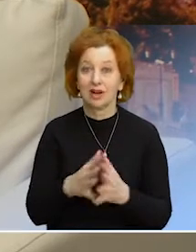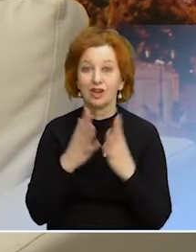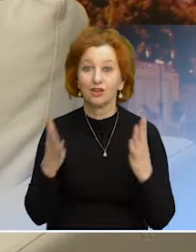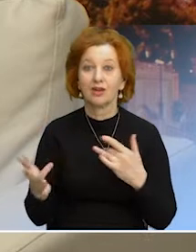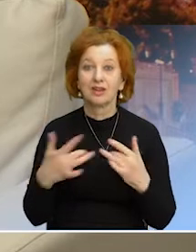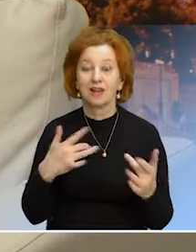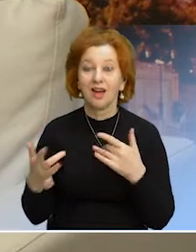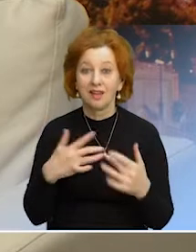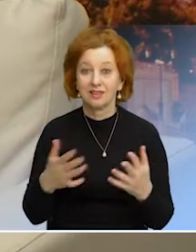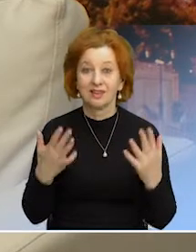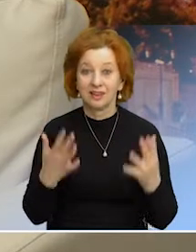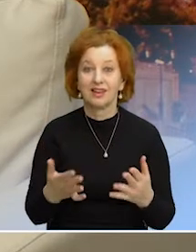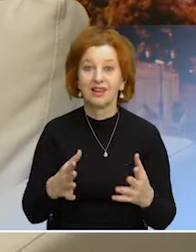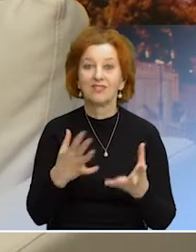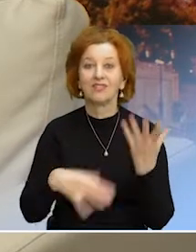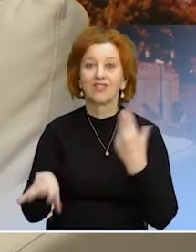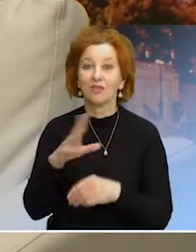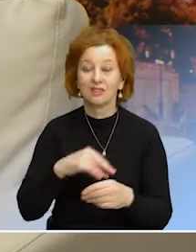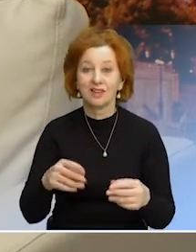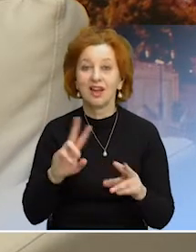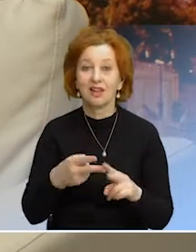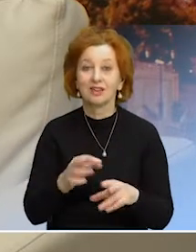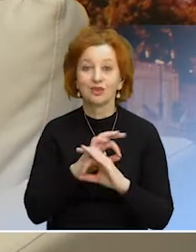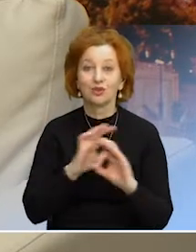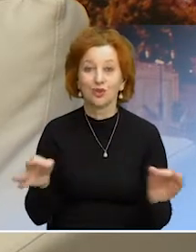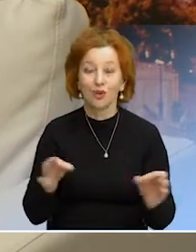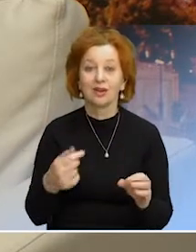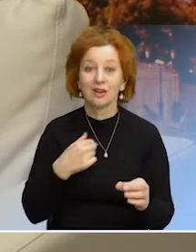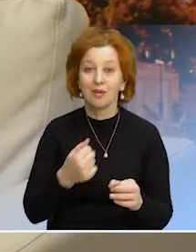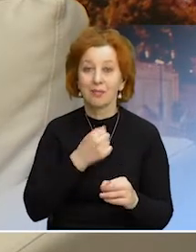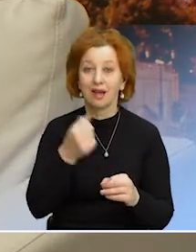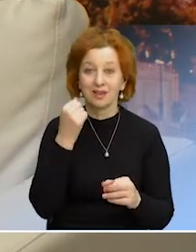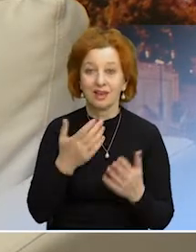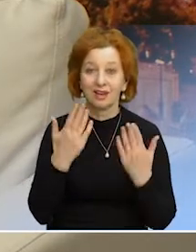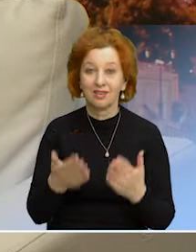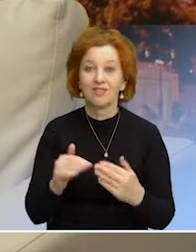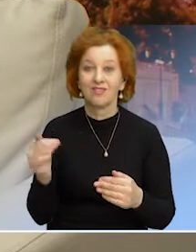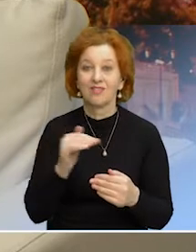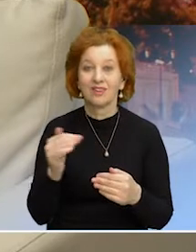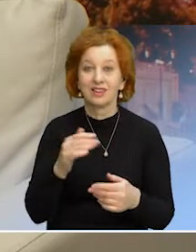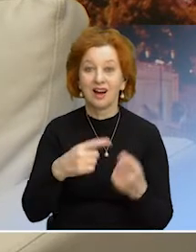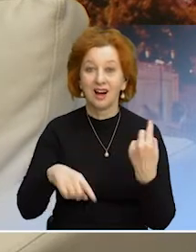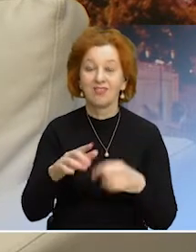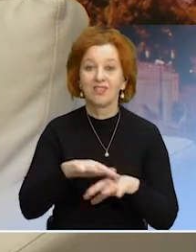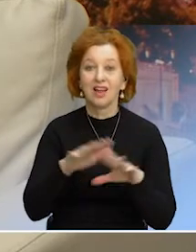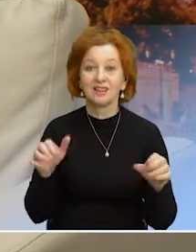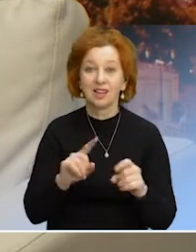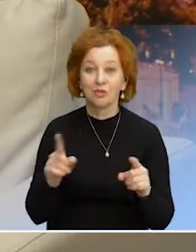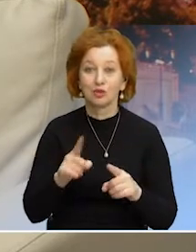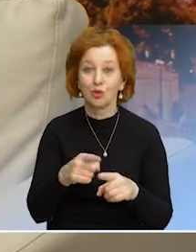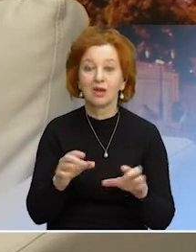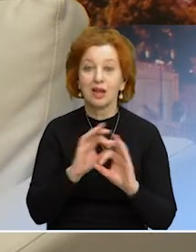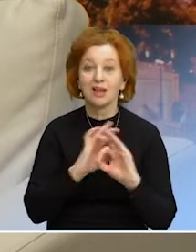все театры, не только к нам. И это, конечно, здорово, и я просто благодарна нашим федеральным властям за то, что они